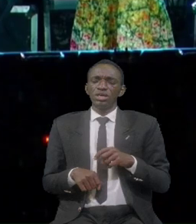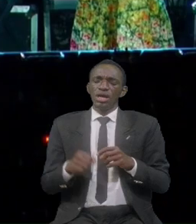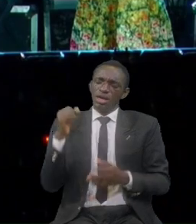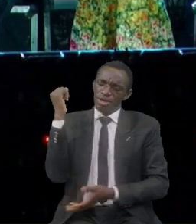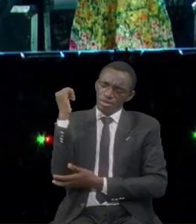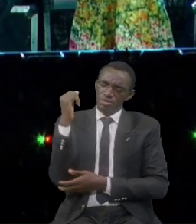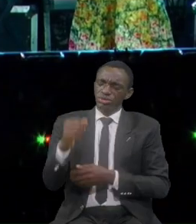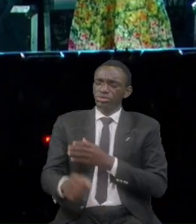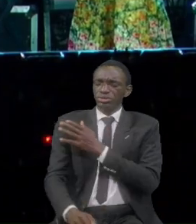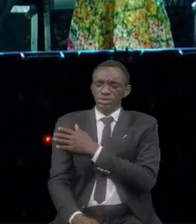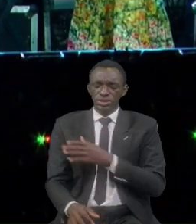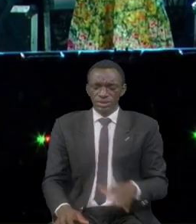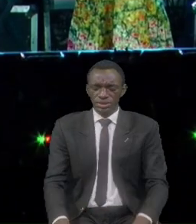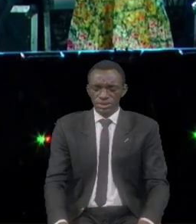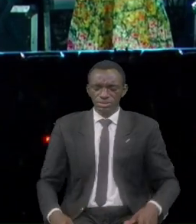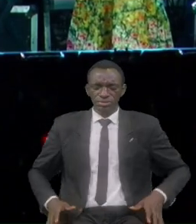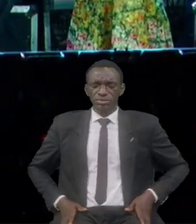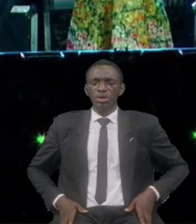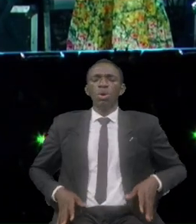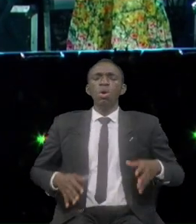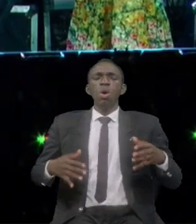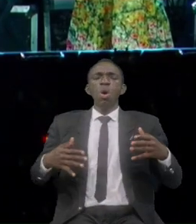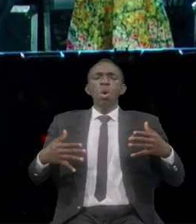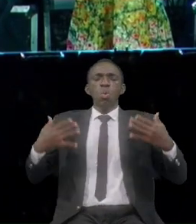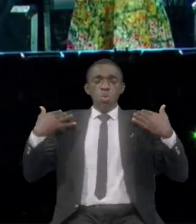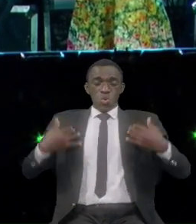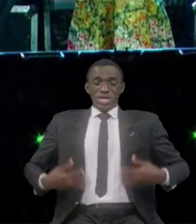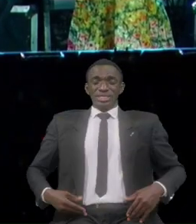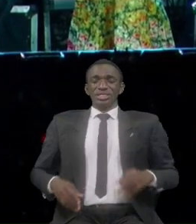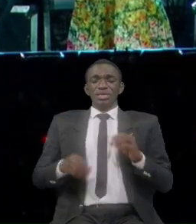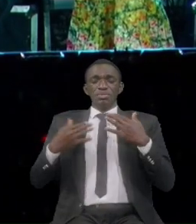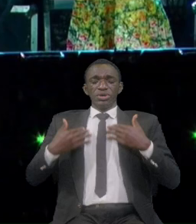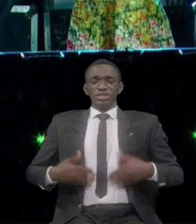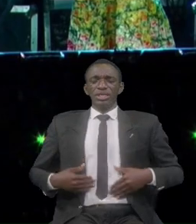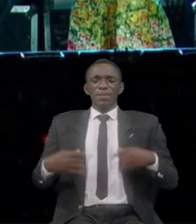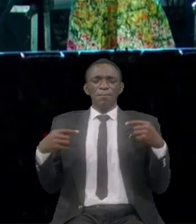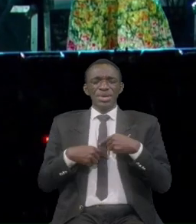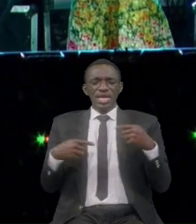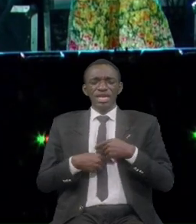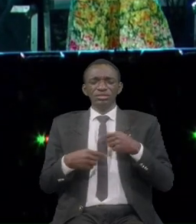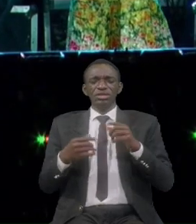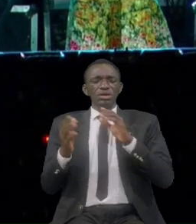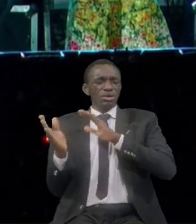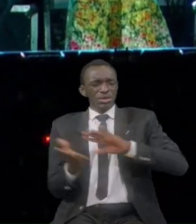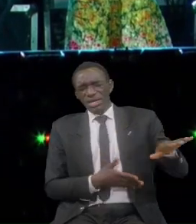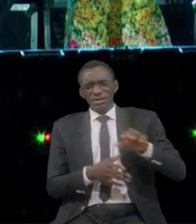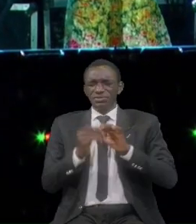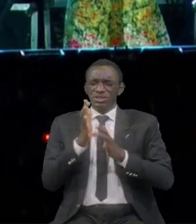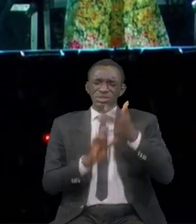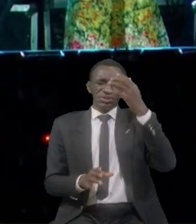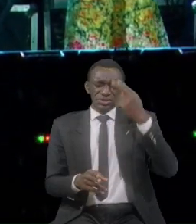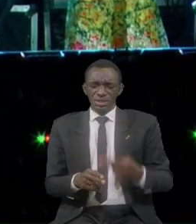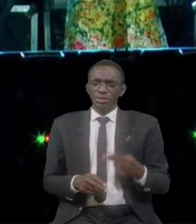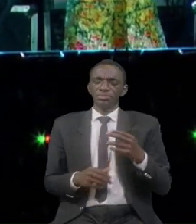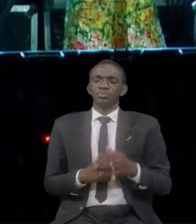waist, anywhere, pain, come out in Jesus' name. Ang tanan ni mong masakit sa baga ba maskin asa